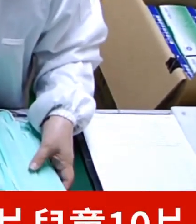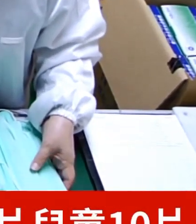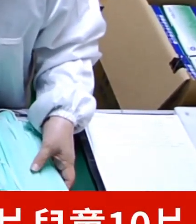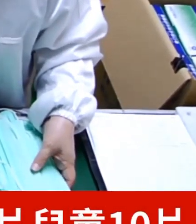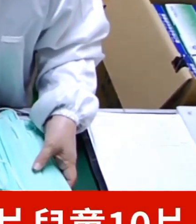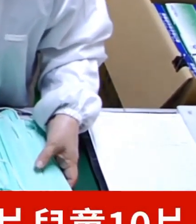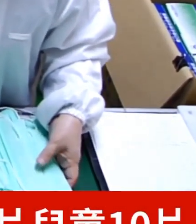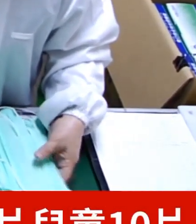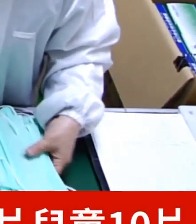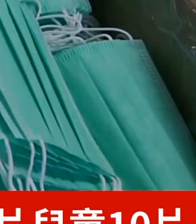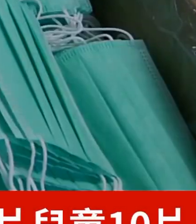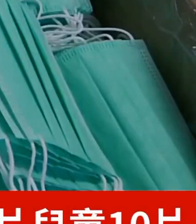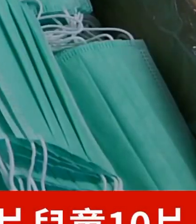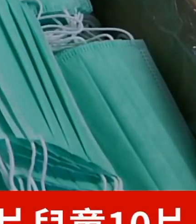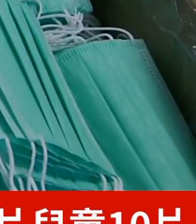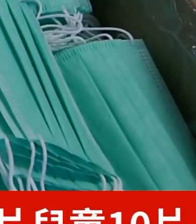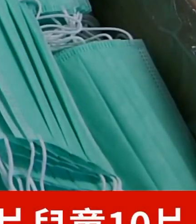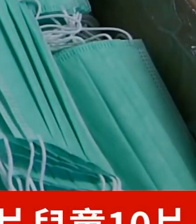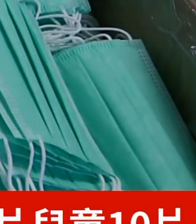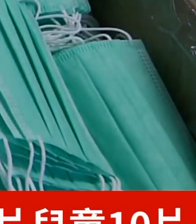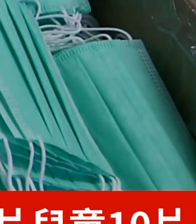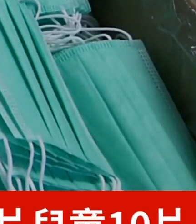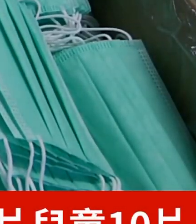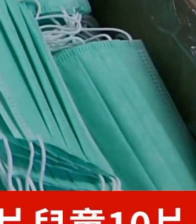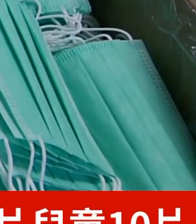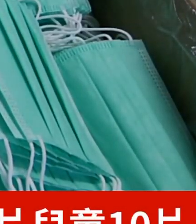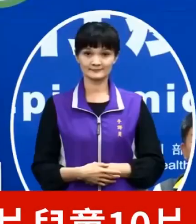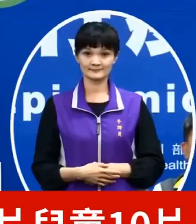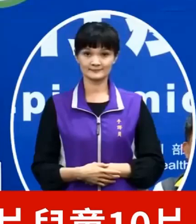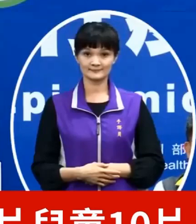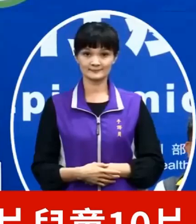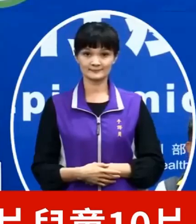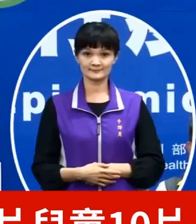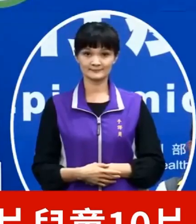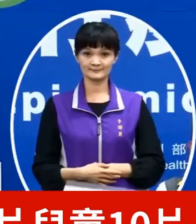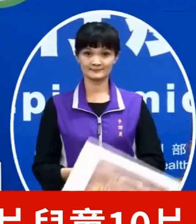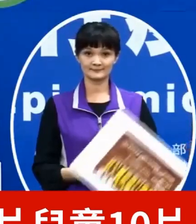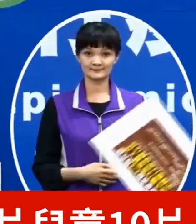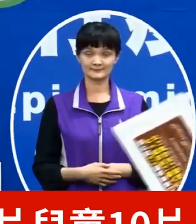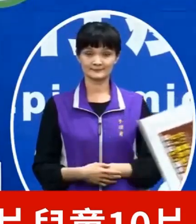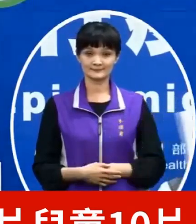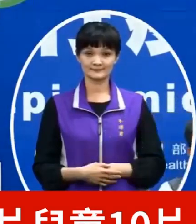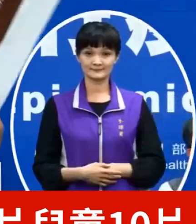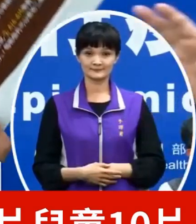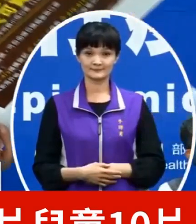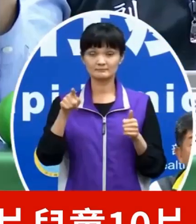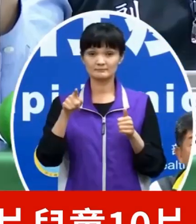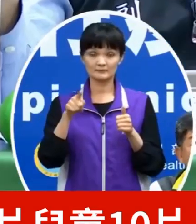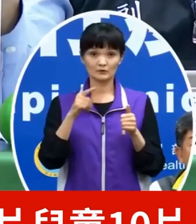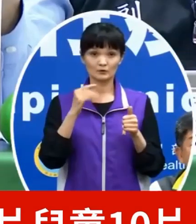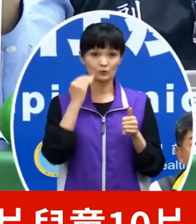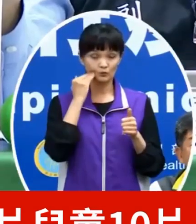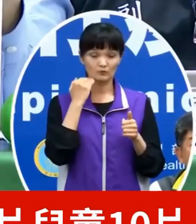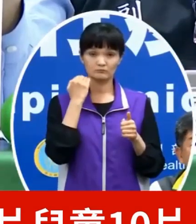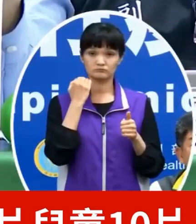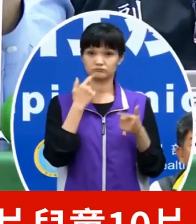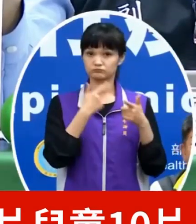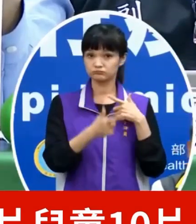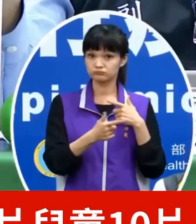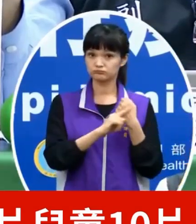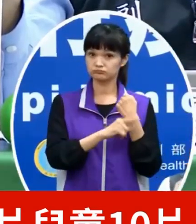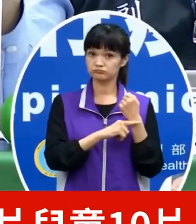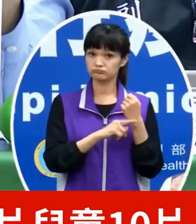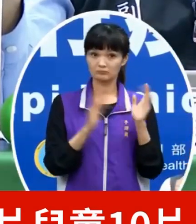台湾のマスク生産能力の高まりにより台湾の新型コロナウイルス感染所対策